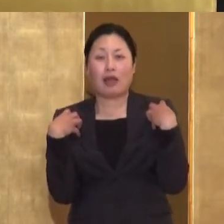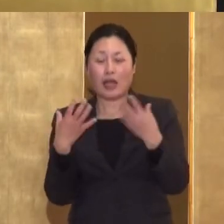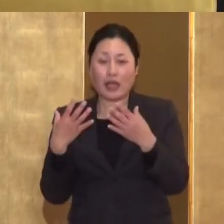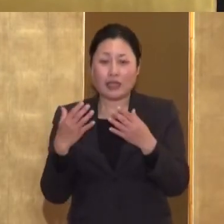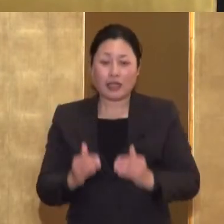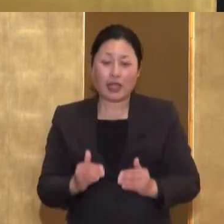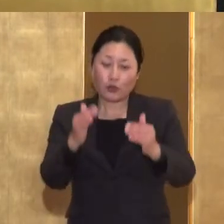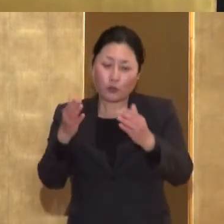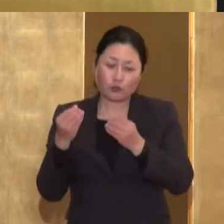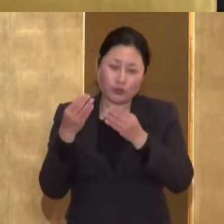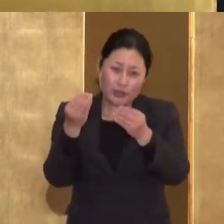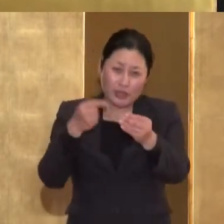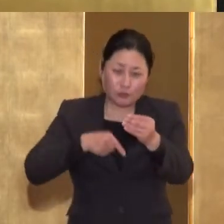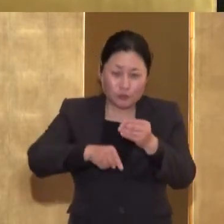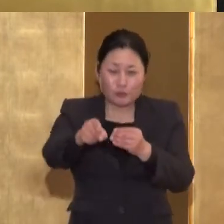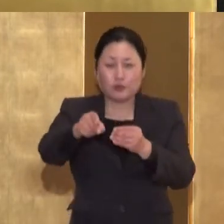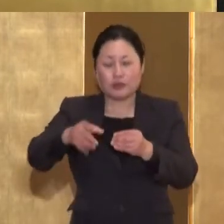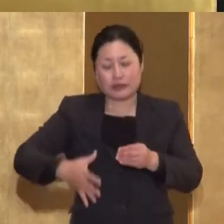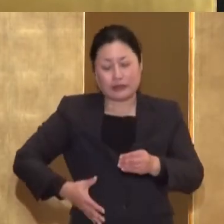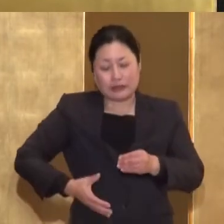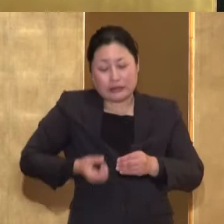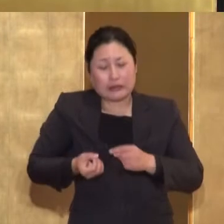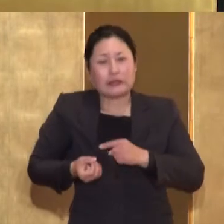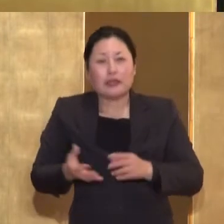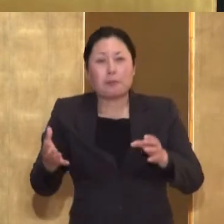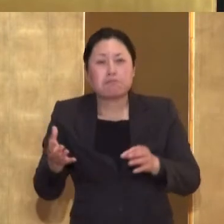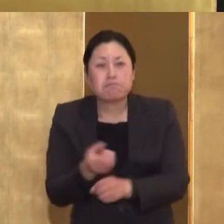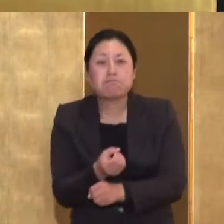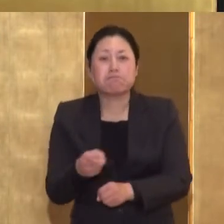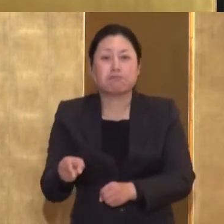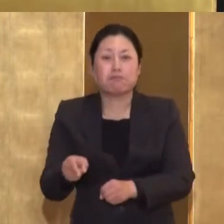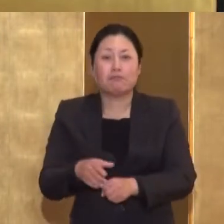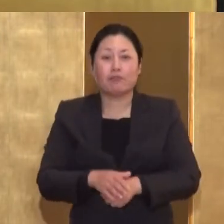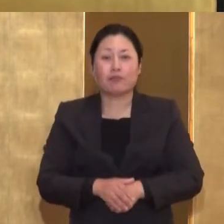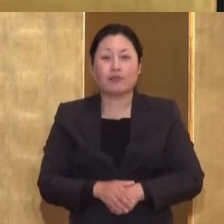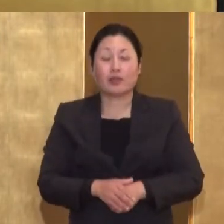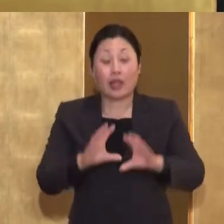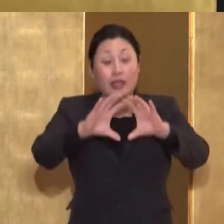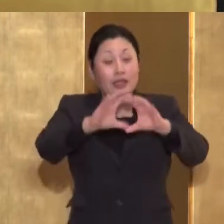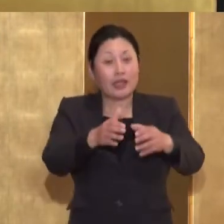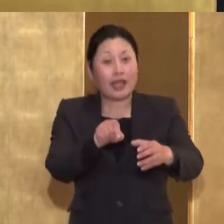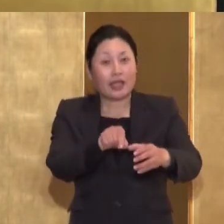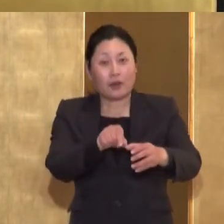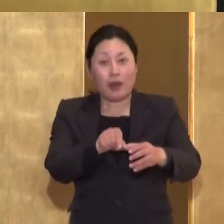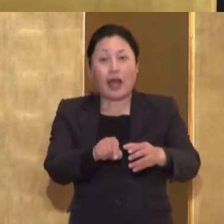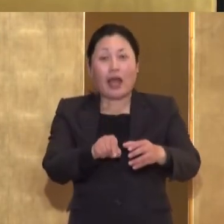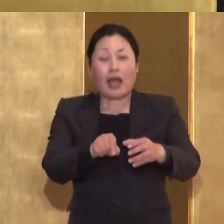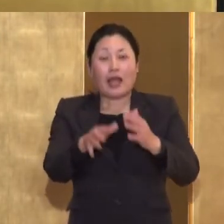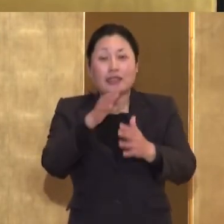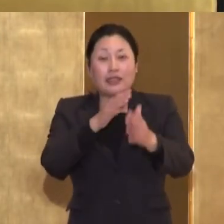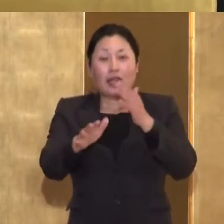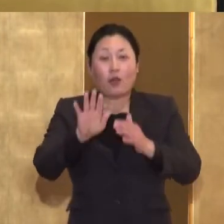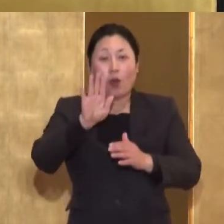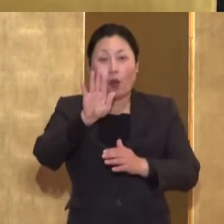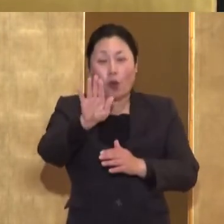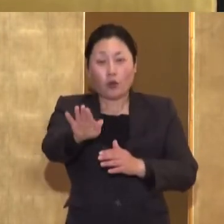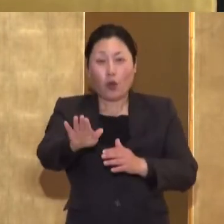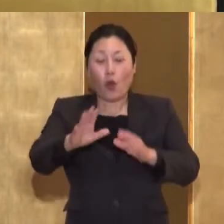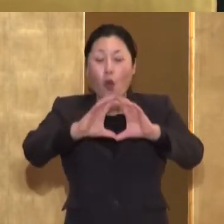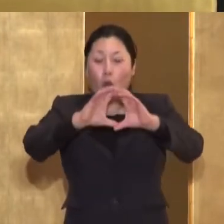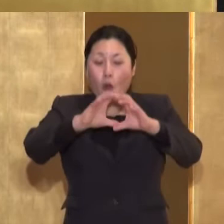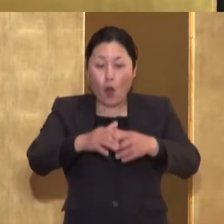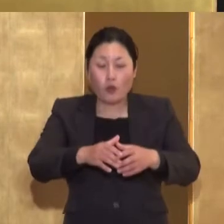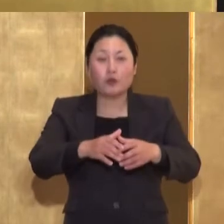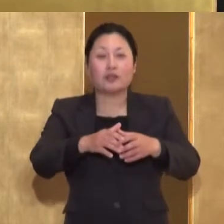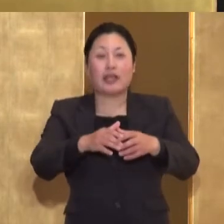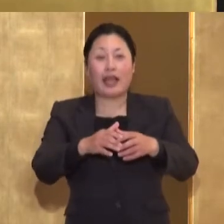への自信は揺らぎました。世界では戦後の国際秩